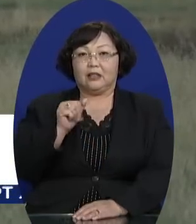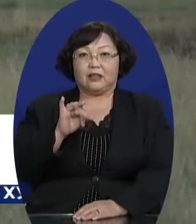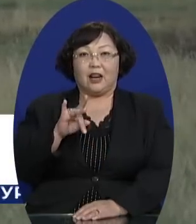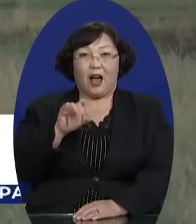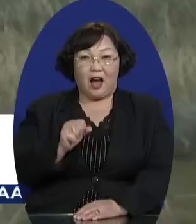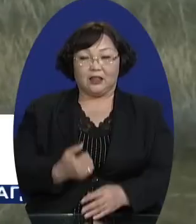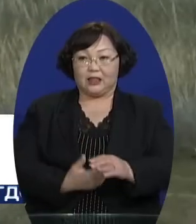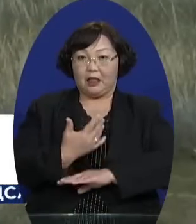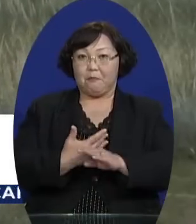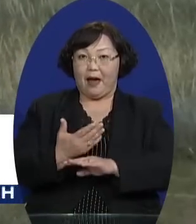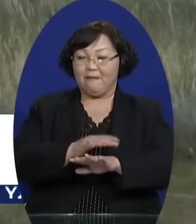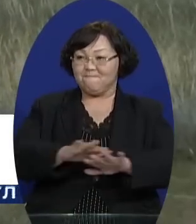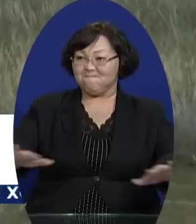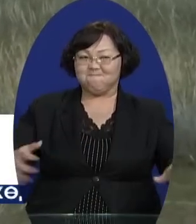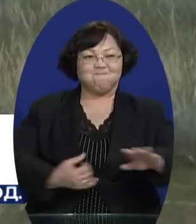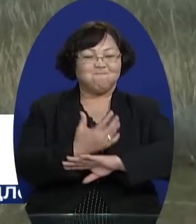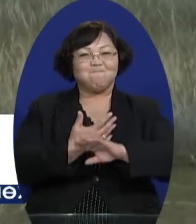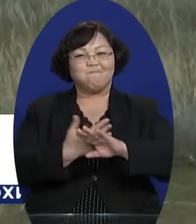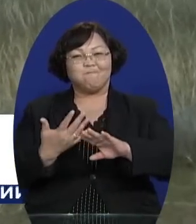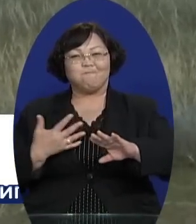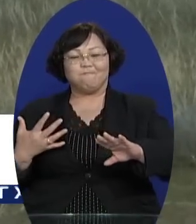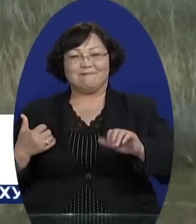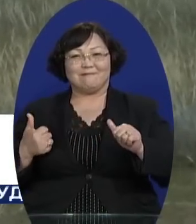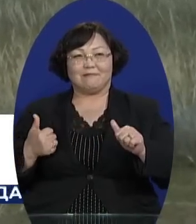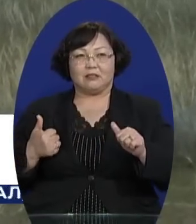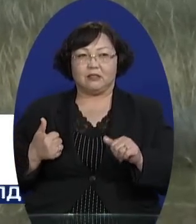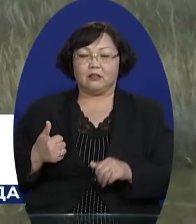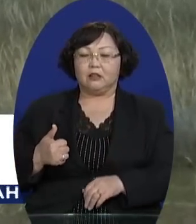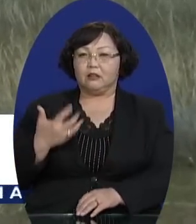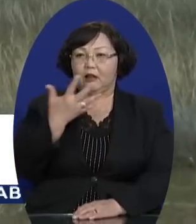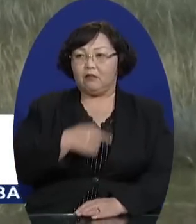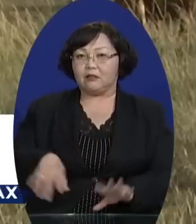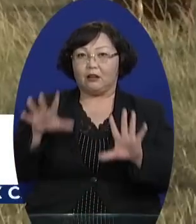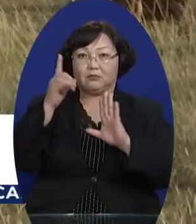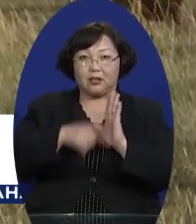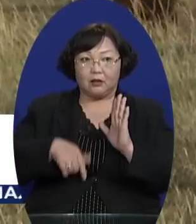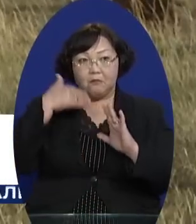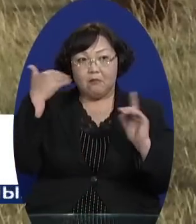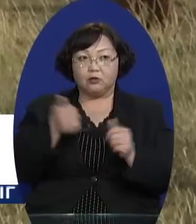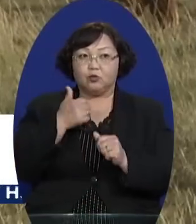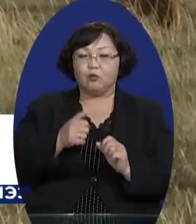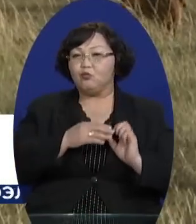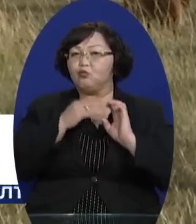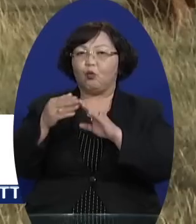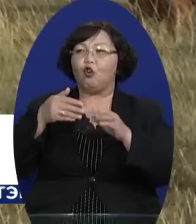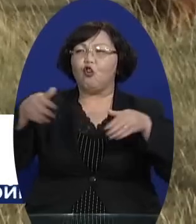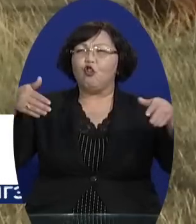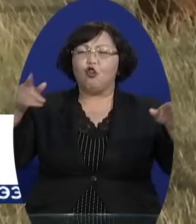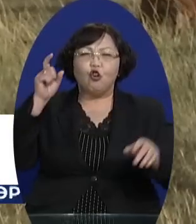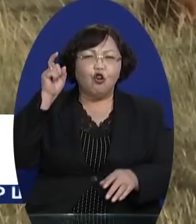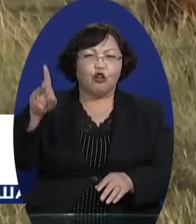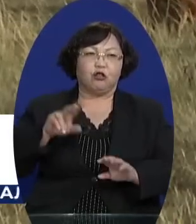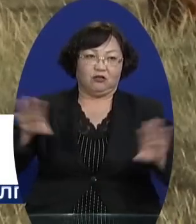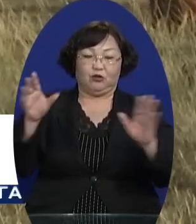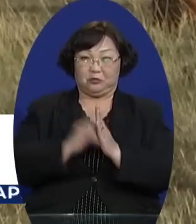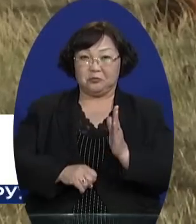мал үлчих боллоо. Хуулиндаа малчид 5 дугаар сараас 10 дугаар сар хүртэл тарайн талбайг чөлөөлөх үүрэгтэйч орчин үед нүүх малчин ховор болсон. Мөн бэлчээрийн